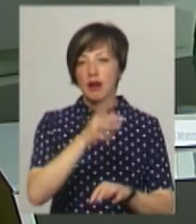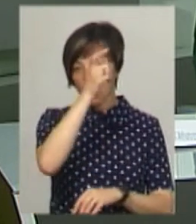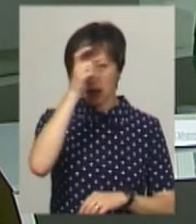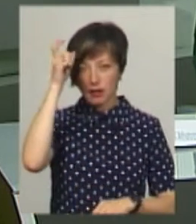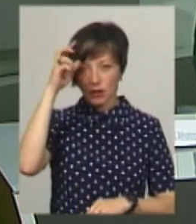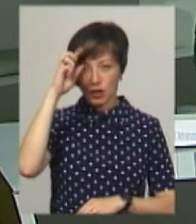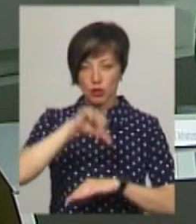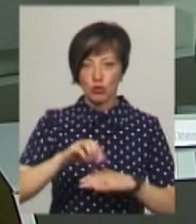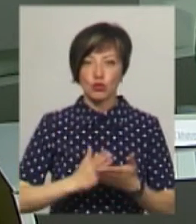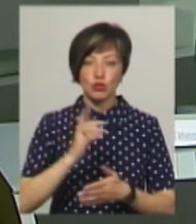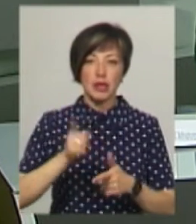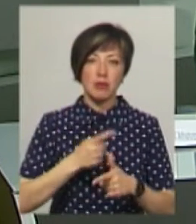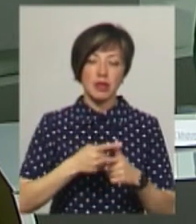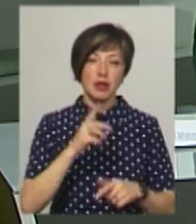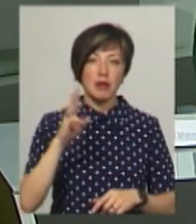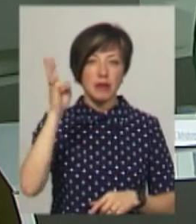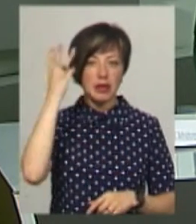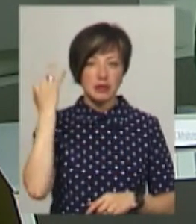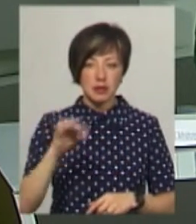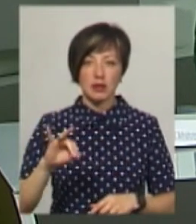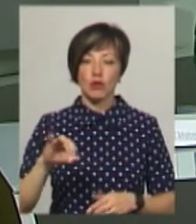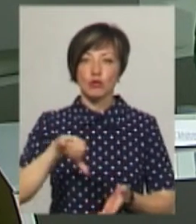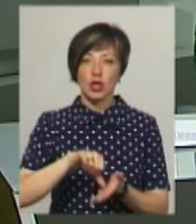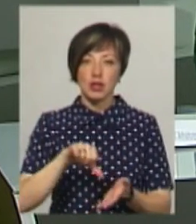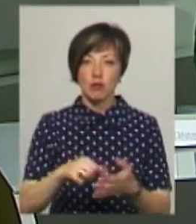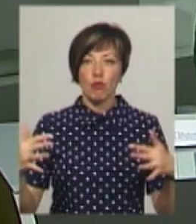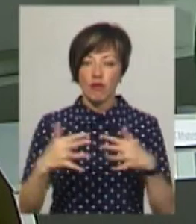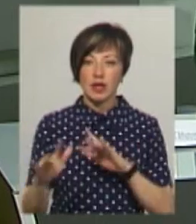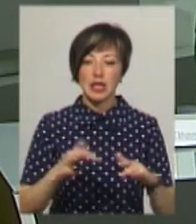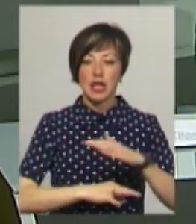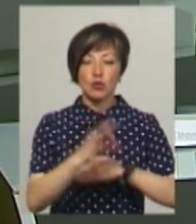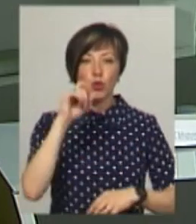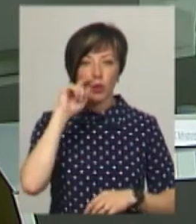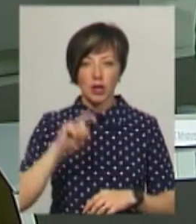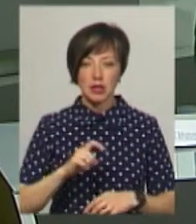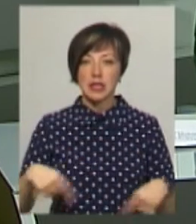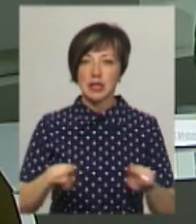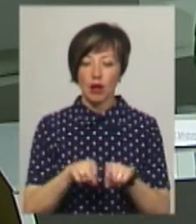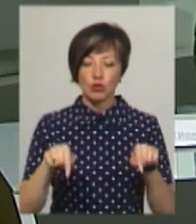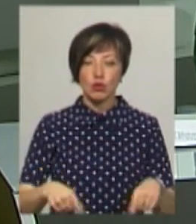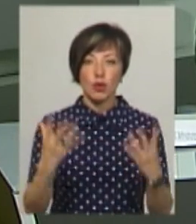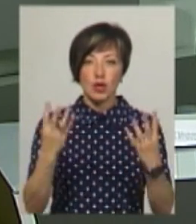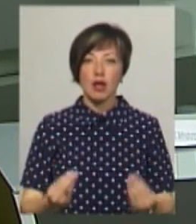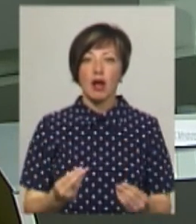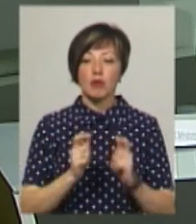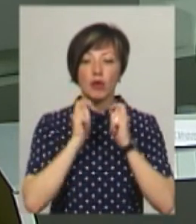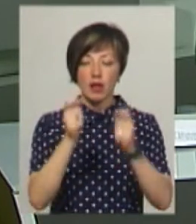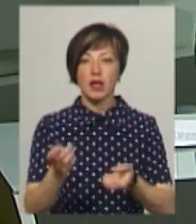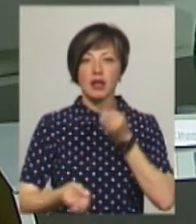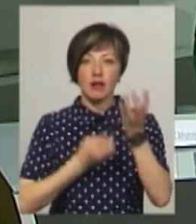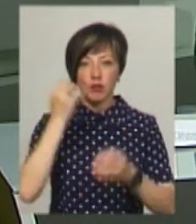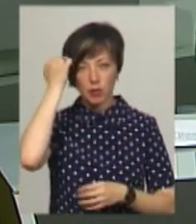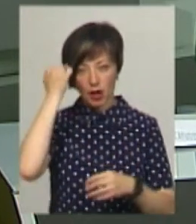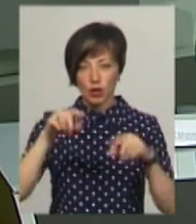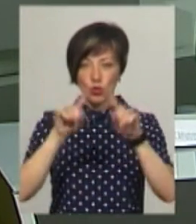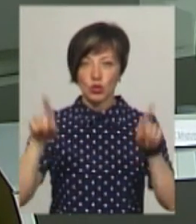академії Держприкордонслужби імені Богдана Хмельницького, учасники бойових дій на сході країни. Також цього дня відбулось покладання квітів до